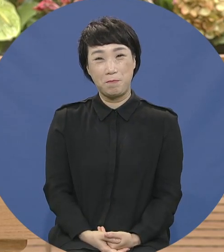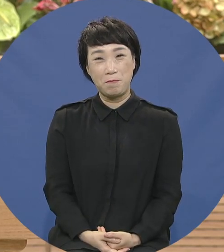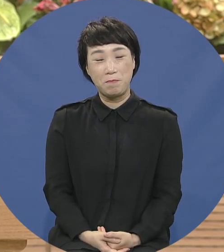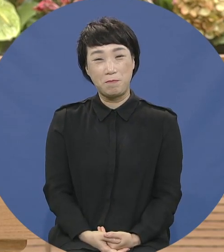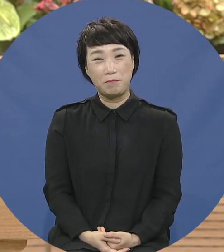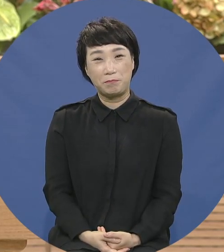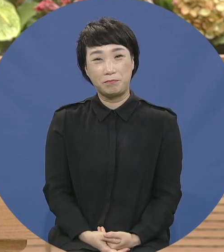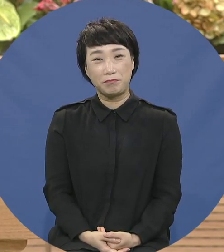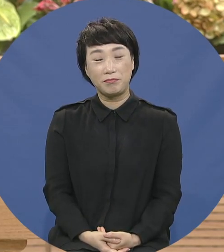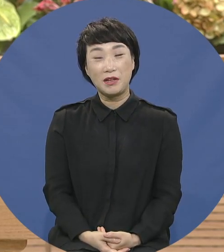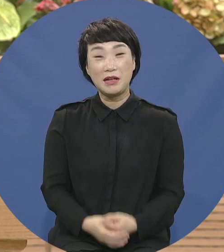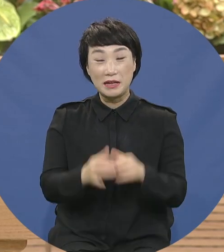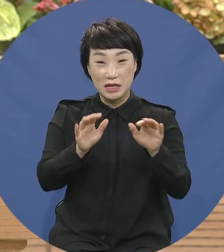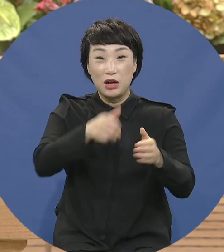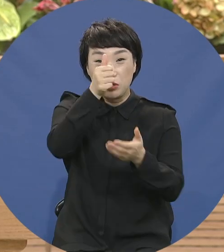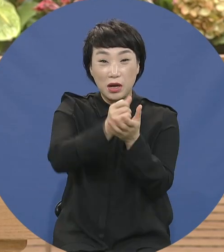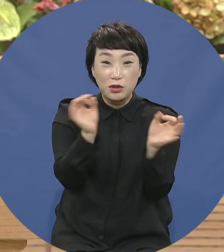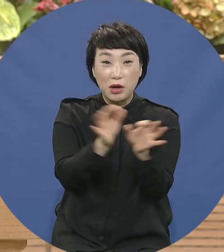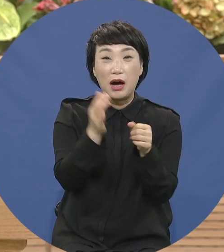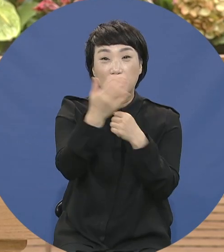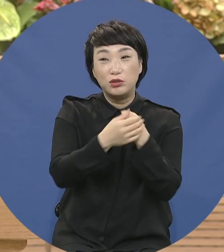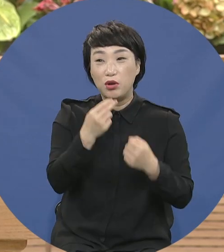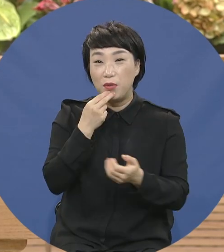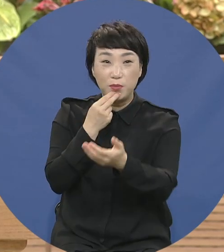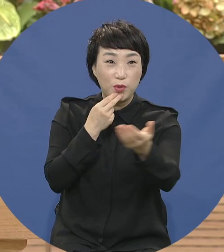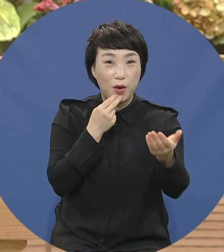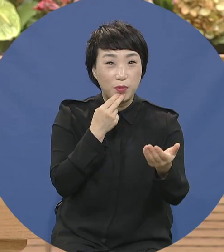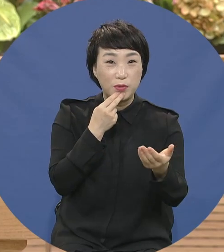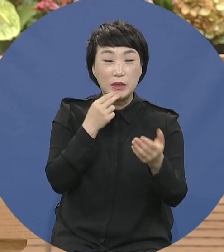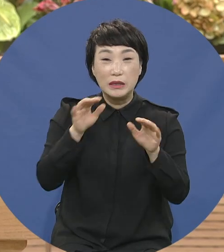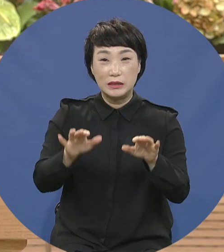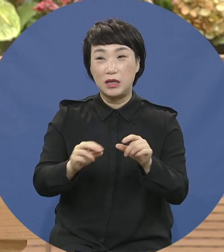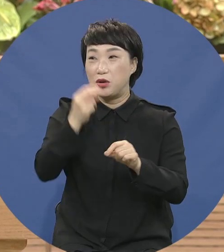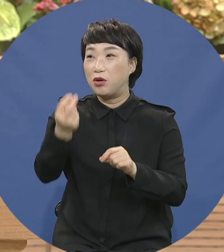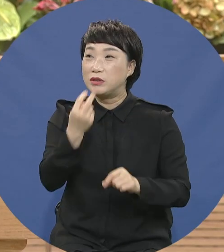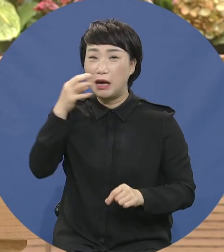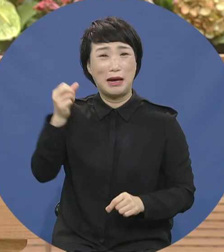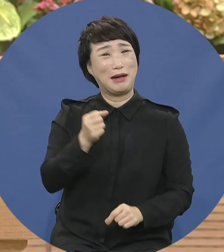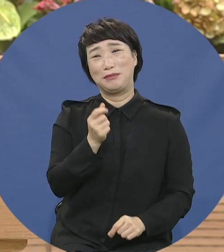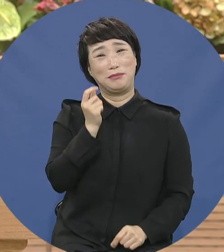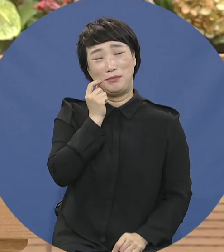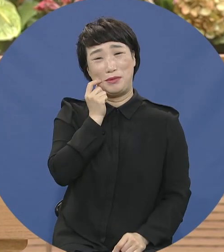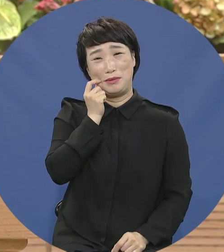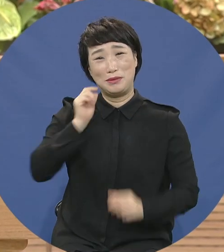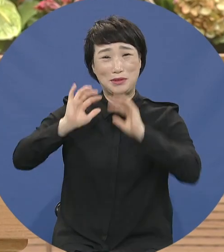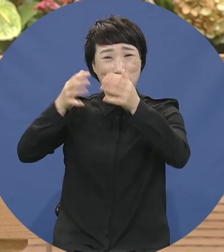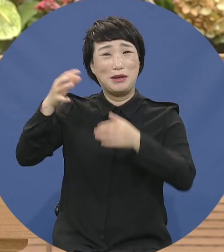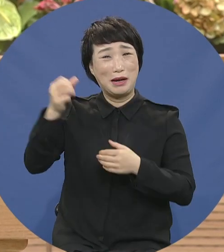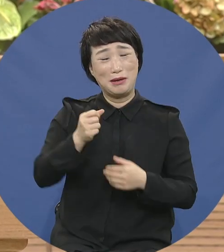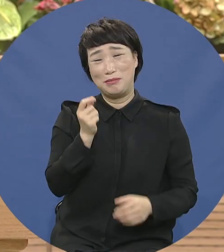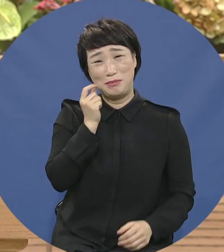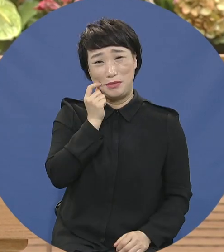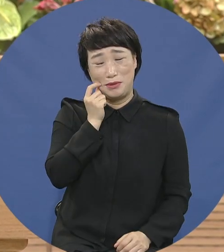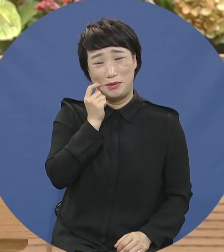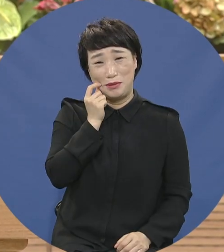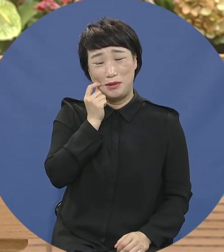그러므로 속죄의 은총이 없이는 영생도 없고 천국도 없고 예수님의